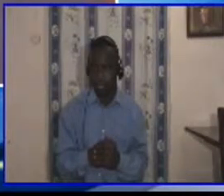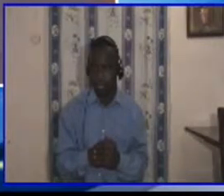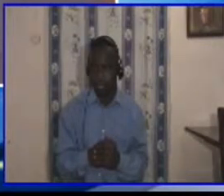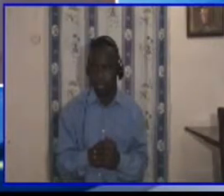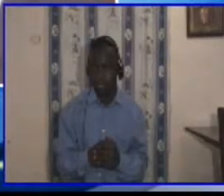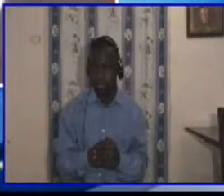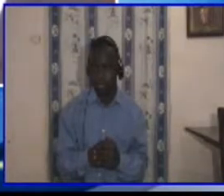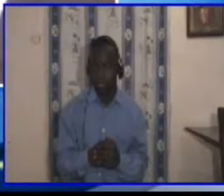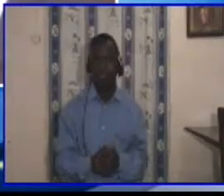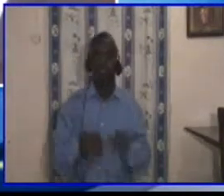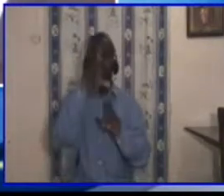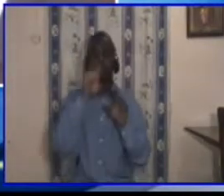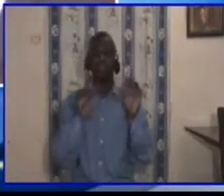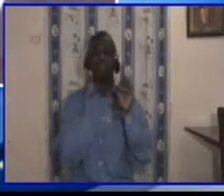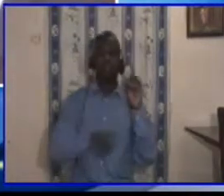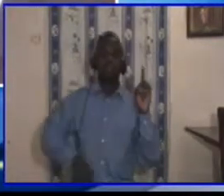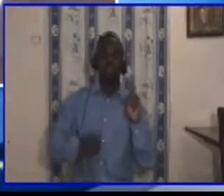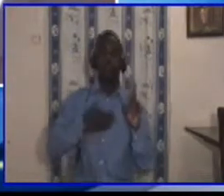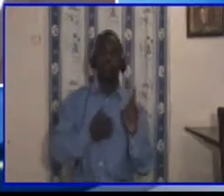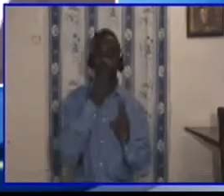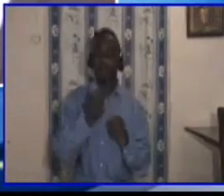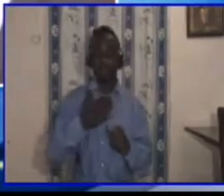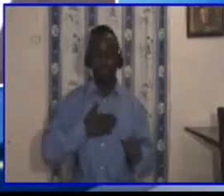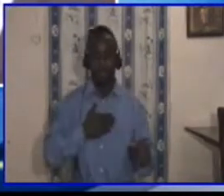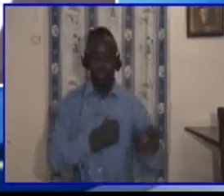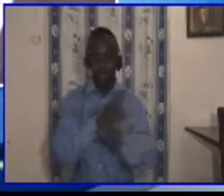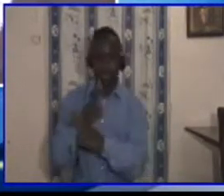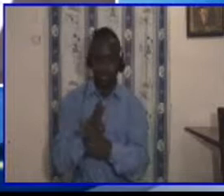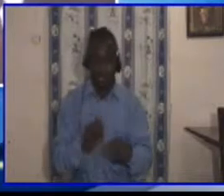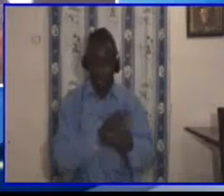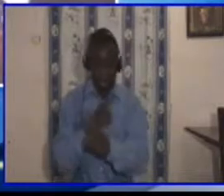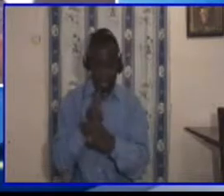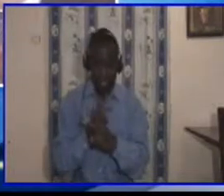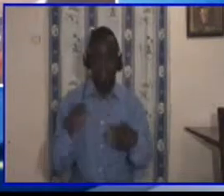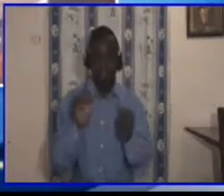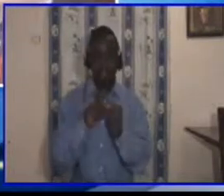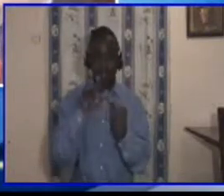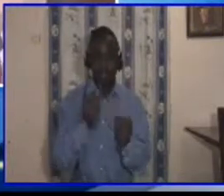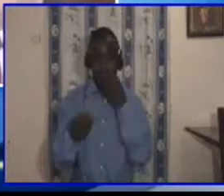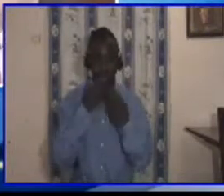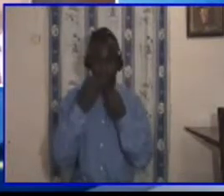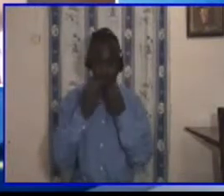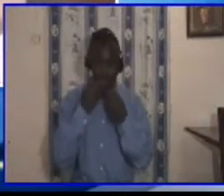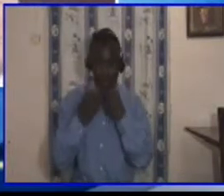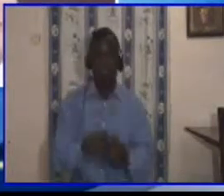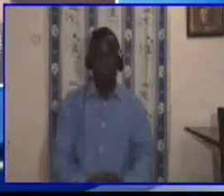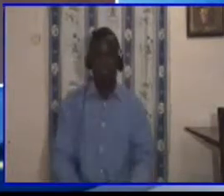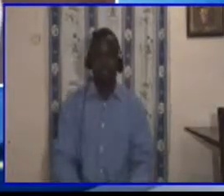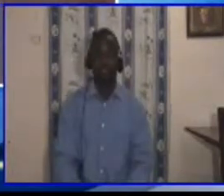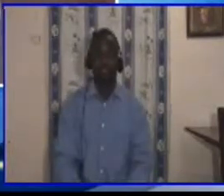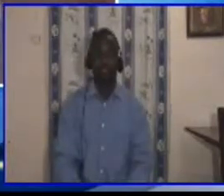ma egli mi ha anche detto mio servitore immagazzina e il cibo